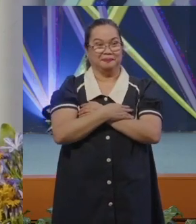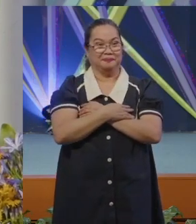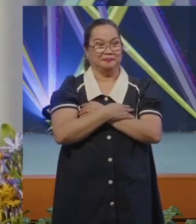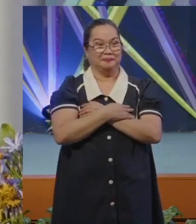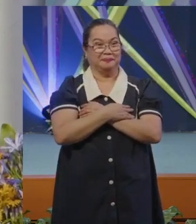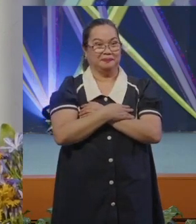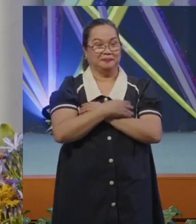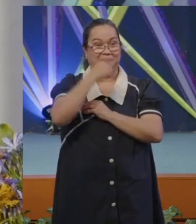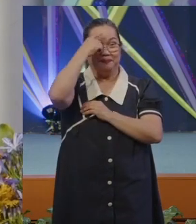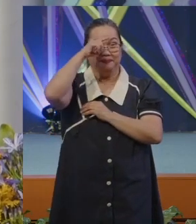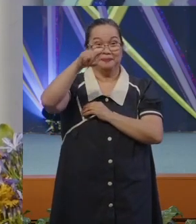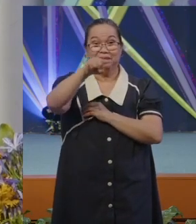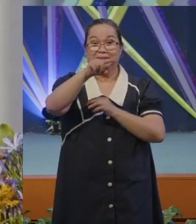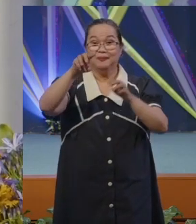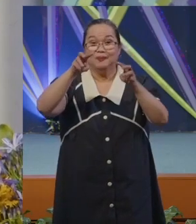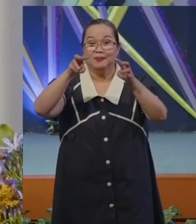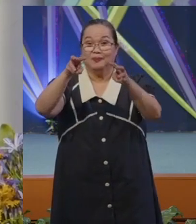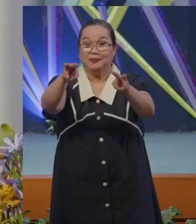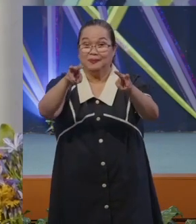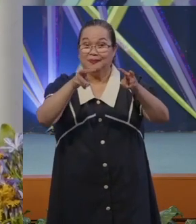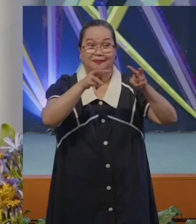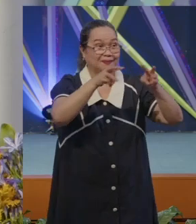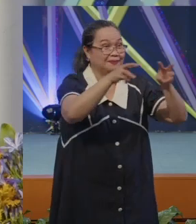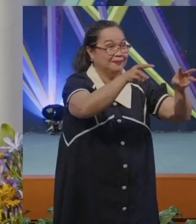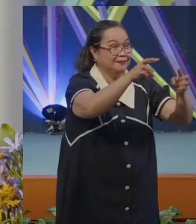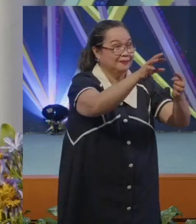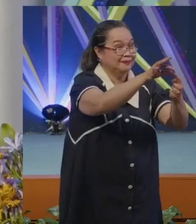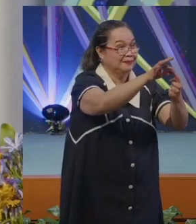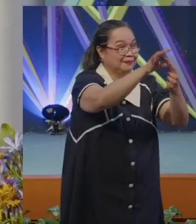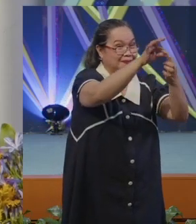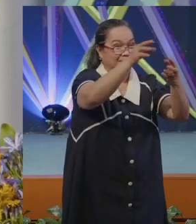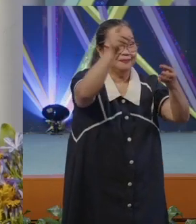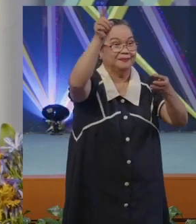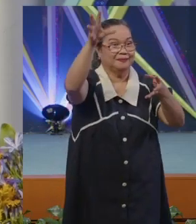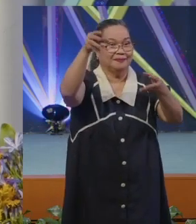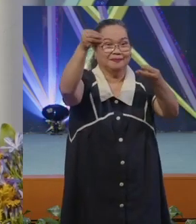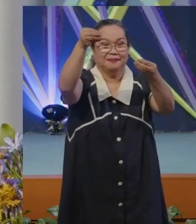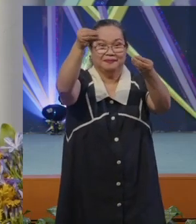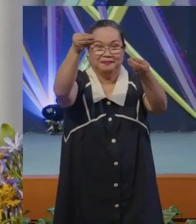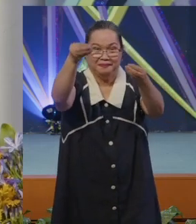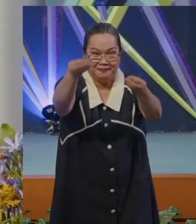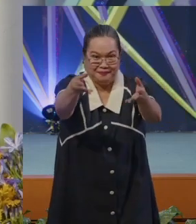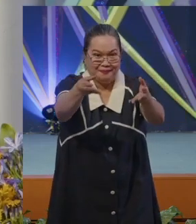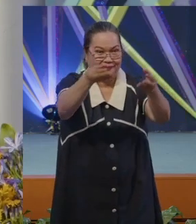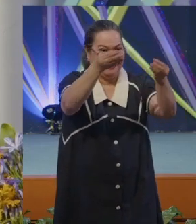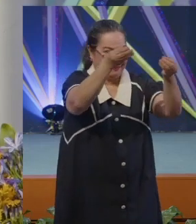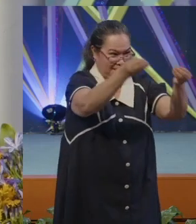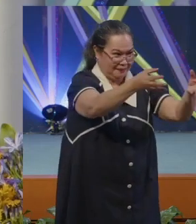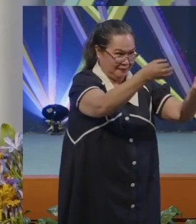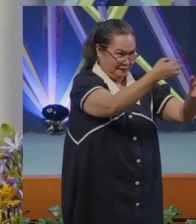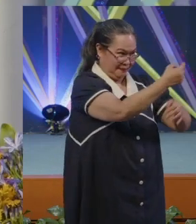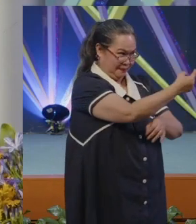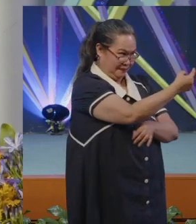Sa mga kaparaanan na uniquely binigay sa inyo ng Diyos.